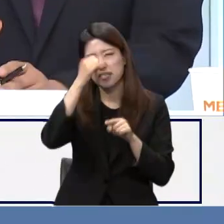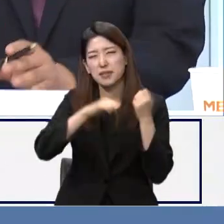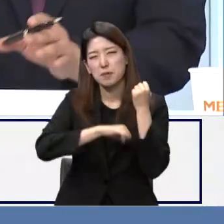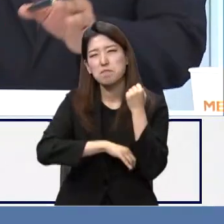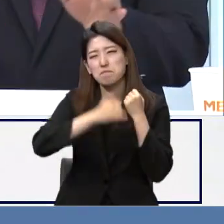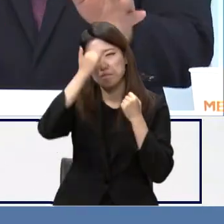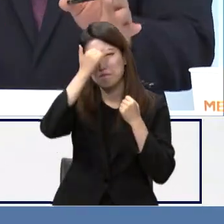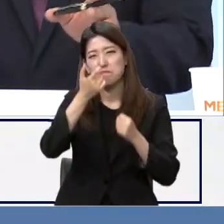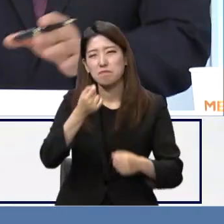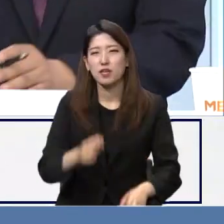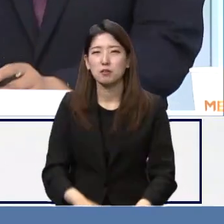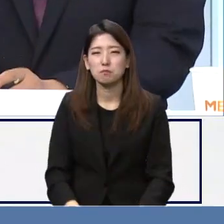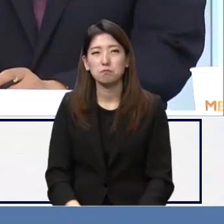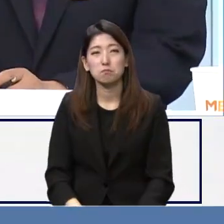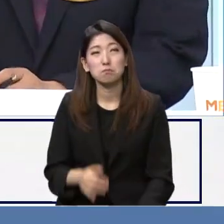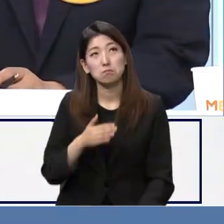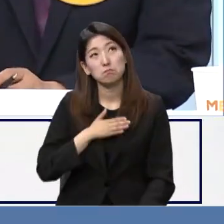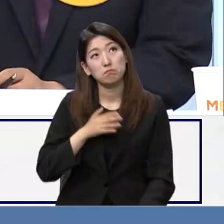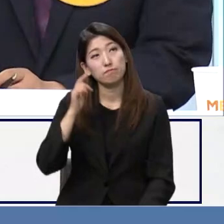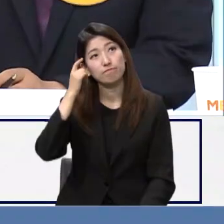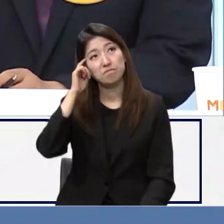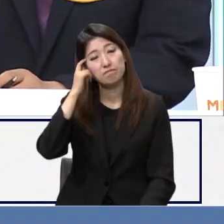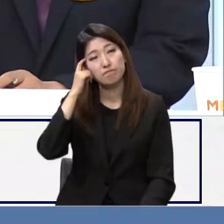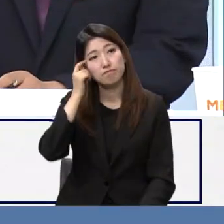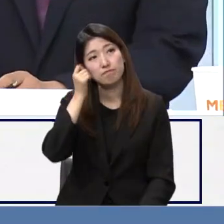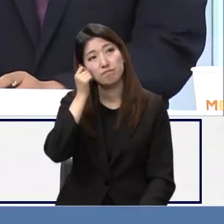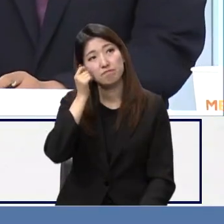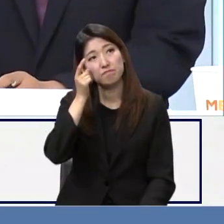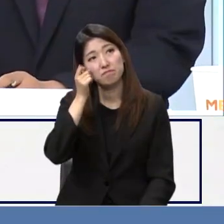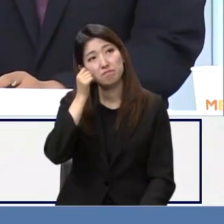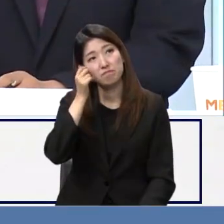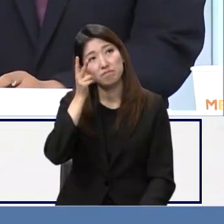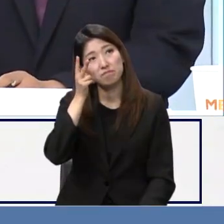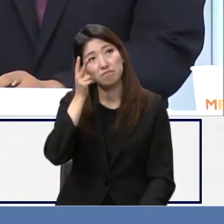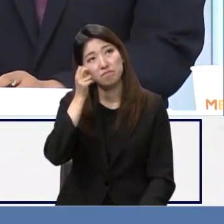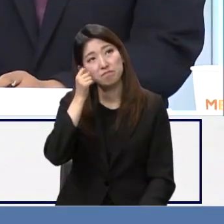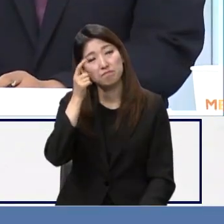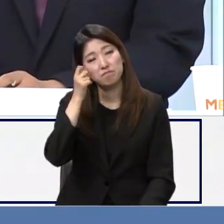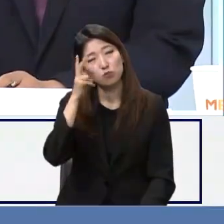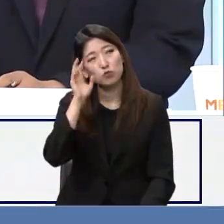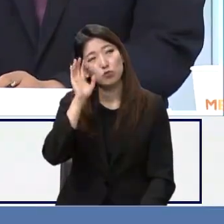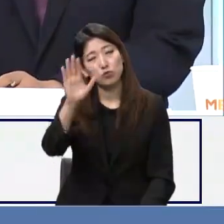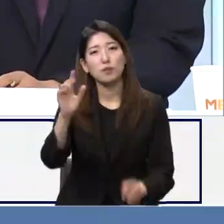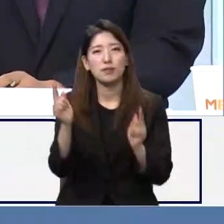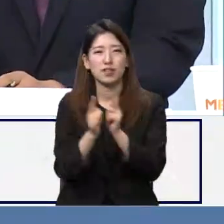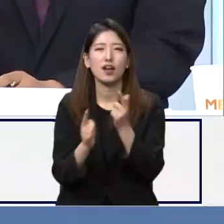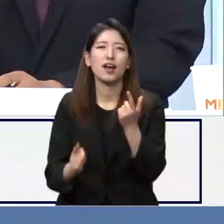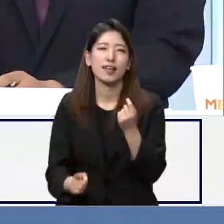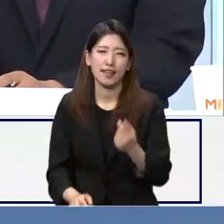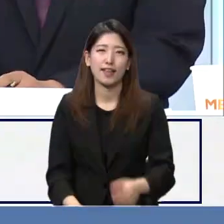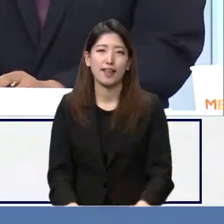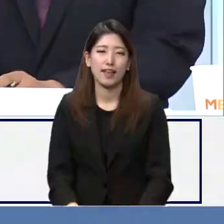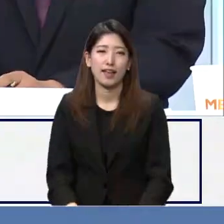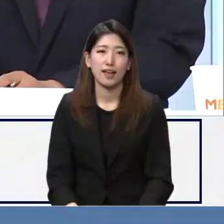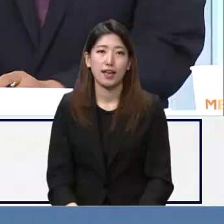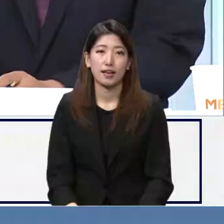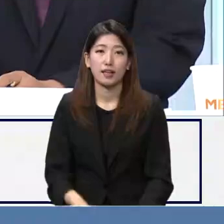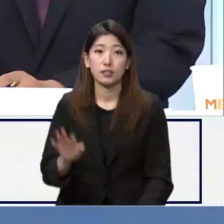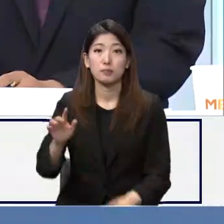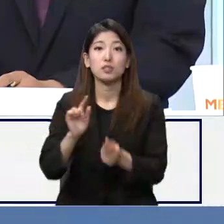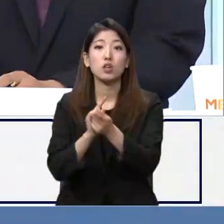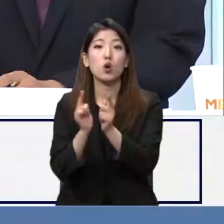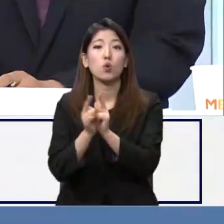한 달이나 뭐 보름이나 여러분들이 그이 파악하기는 바로 뭐 다음 주에 만나자 이런 얘기가 아니고 한 달쯤 지켜보자